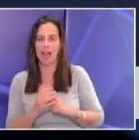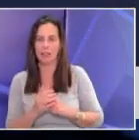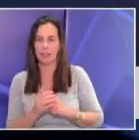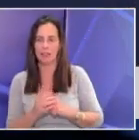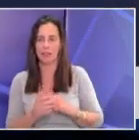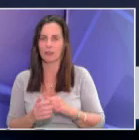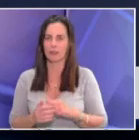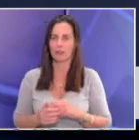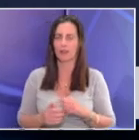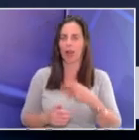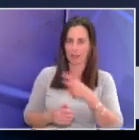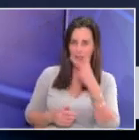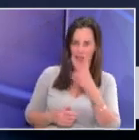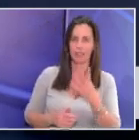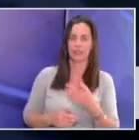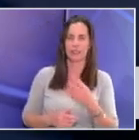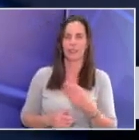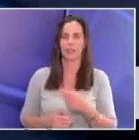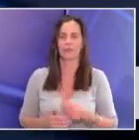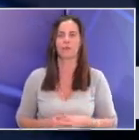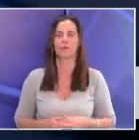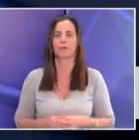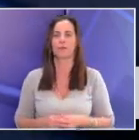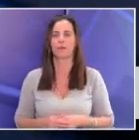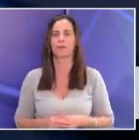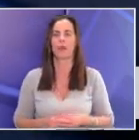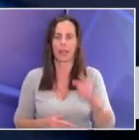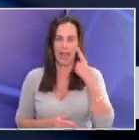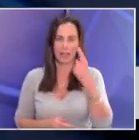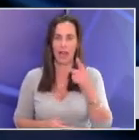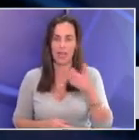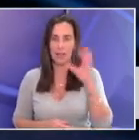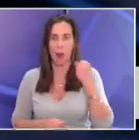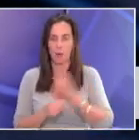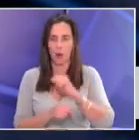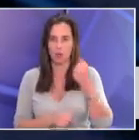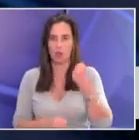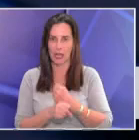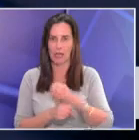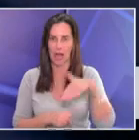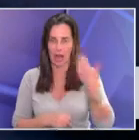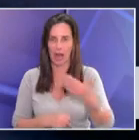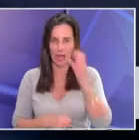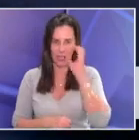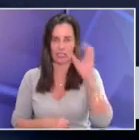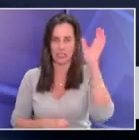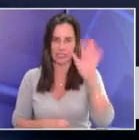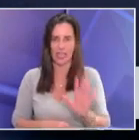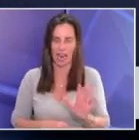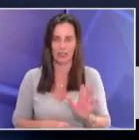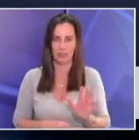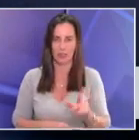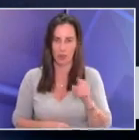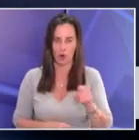לא ראיתי את התפוז. סטנלי קובריק, אני ראיתי, אבל רגע. נגיד, יש כאלה שראו. אבל רגע, אני רוצה רגע. האם הפעולה הראשונה שעשית אחרי הצפייה בתפוז